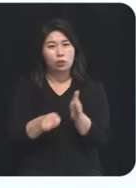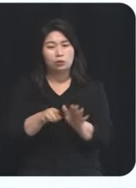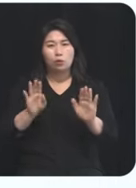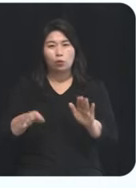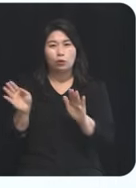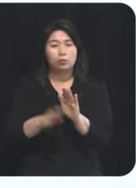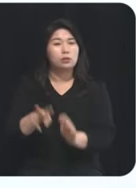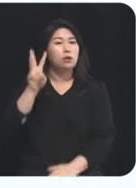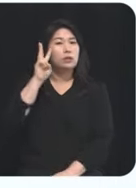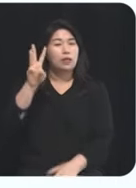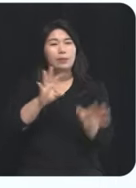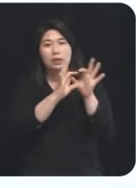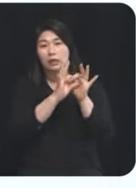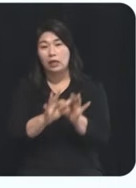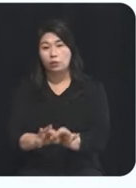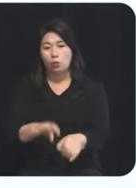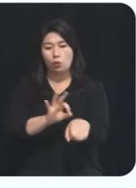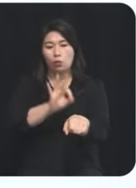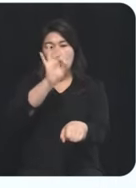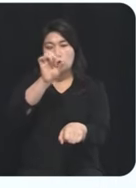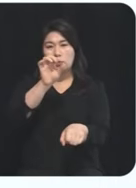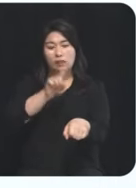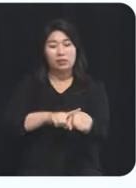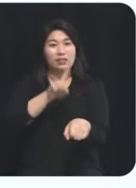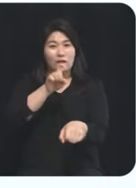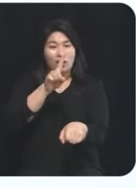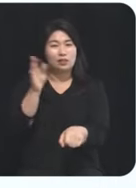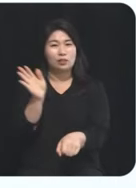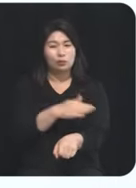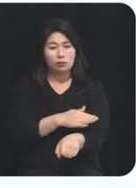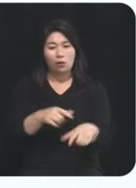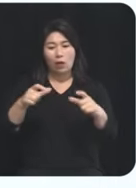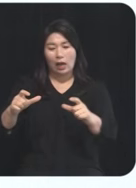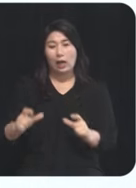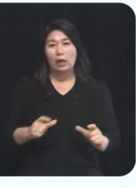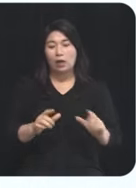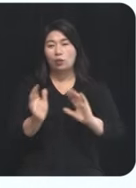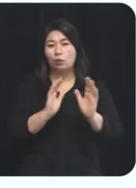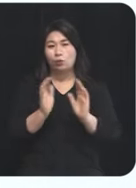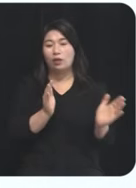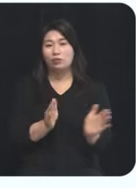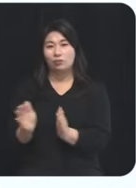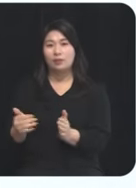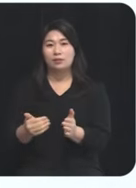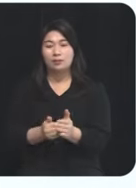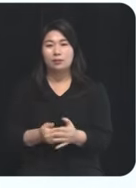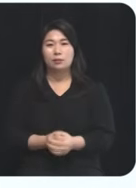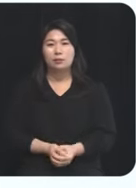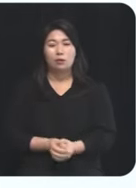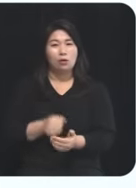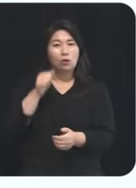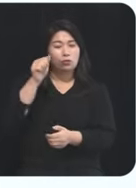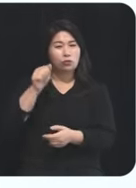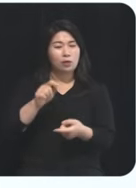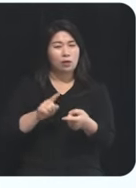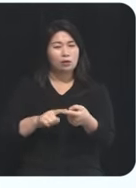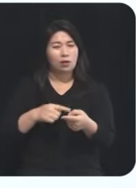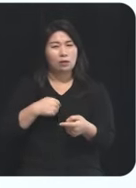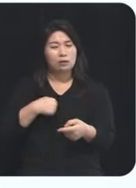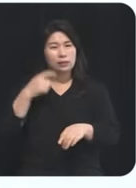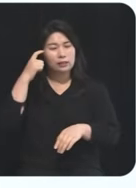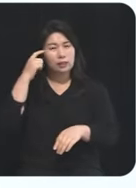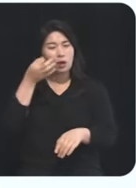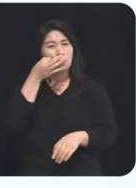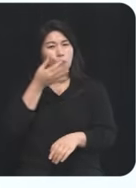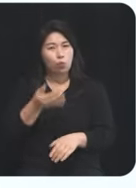오늘부터 3일 연속입니다. 이 시간을 통해서 각 선거구별 토론회를 준비했습니다. 출마의 변을 시작으로 해서